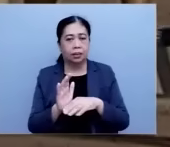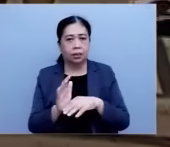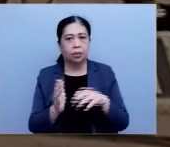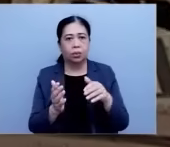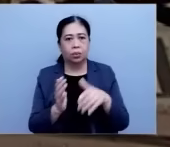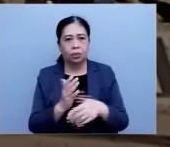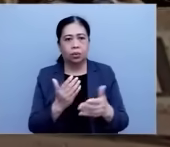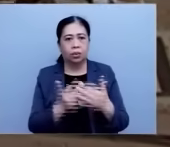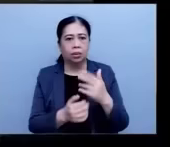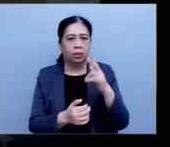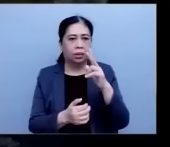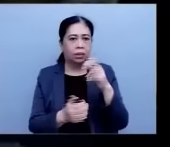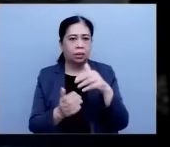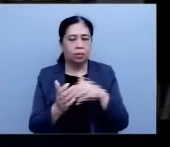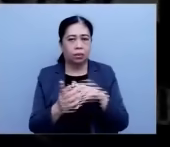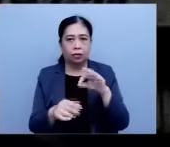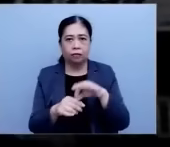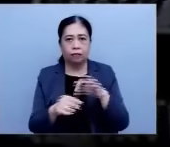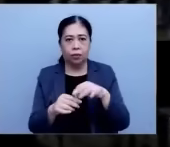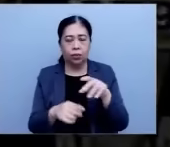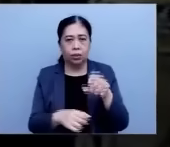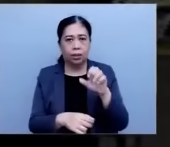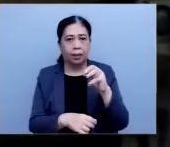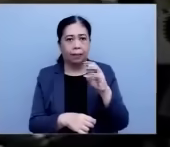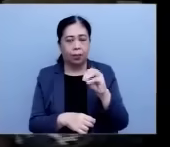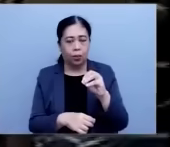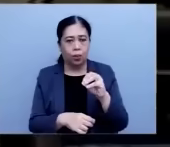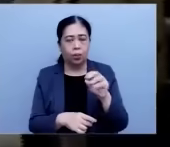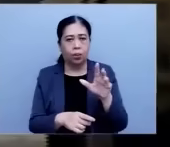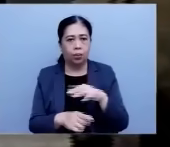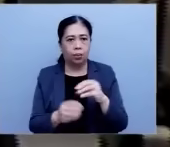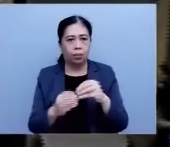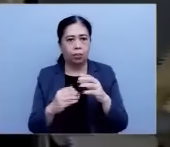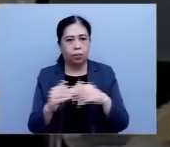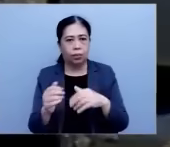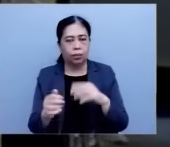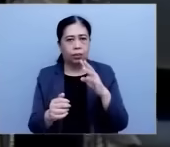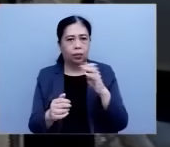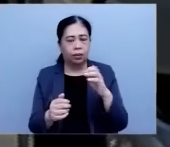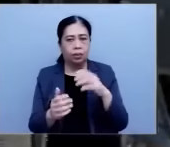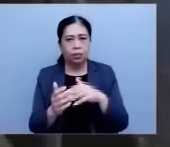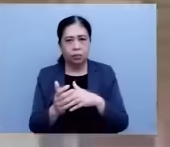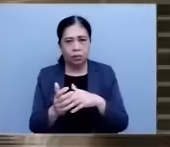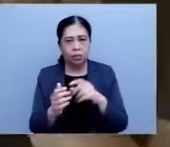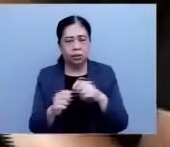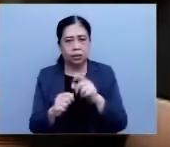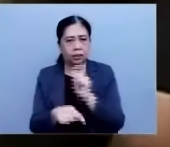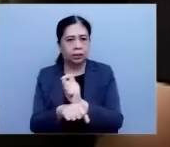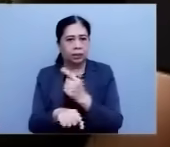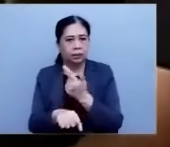halos 300,000 butante ang mga EMBO barangay, habang may mahigit 400,000 butante sa Taguig.